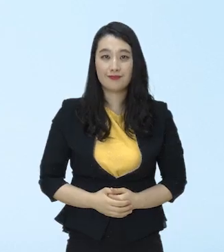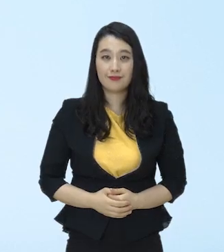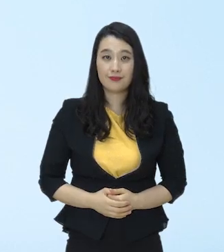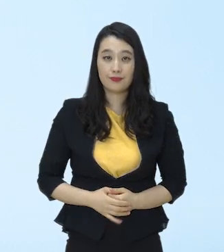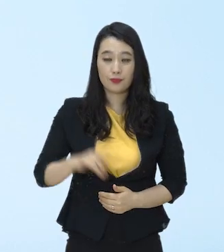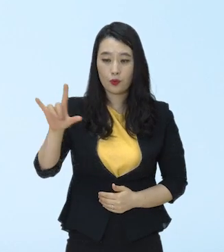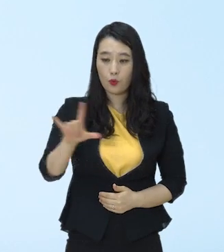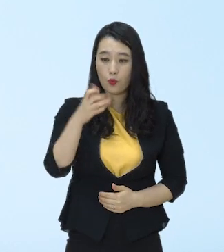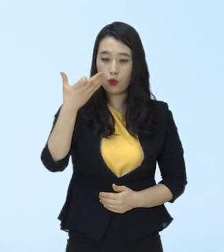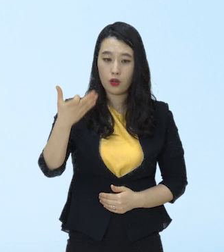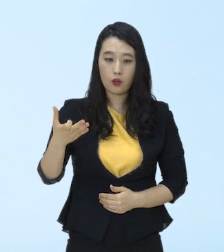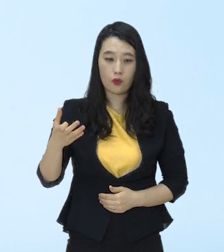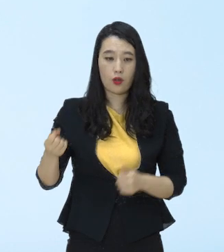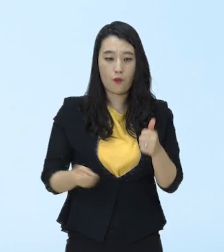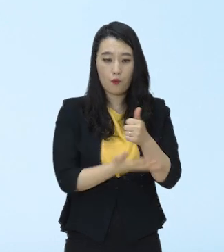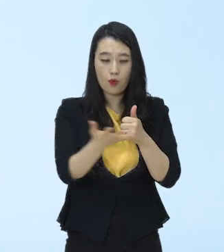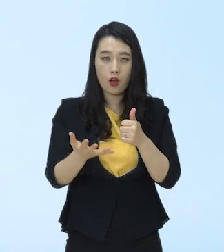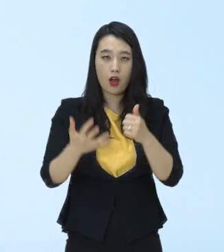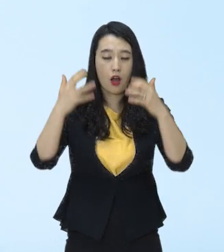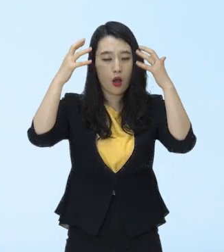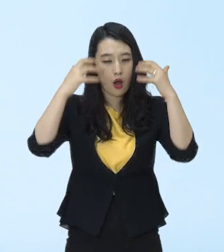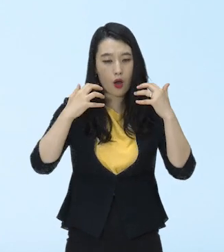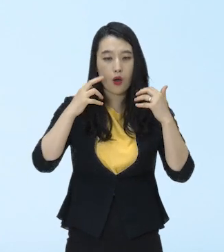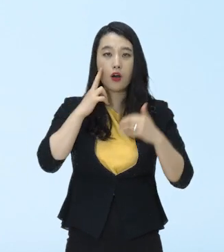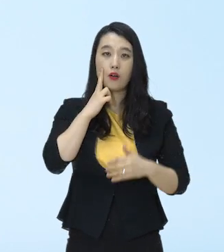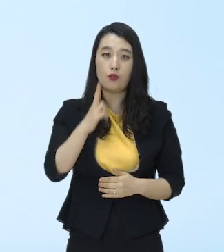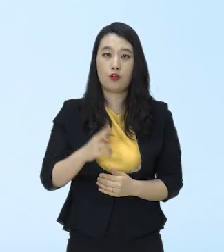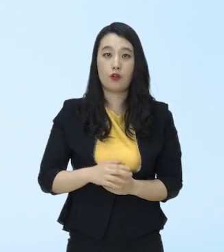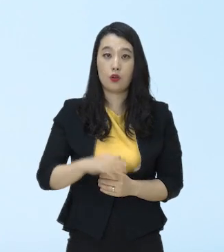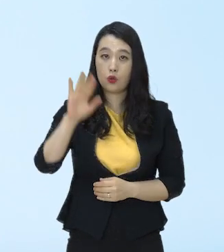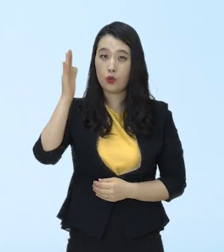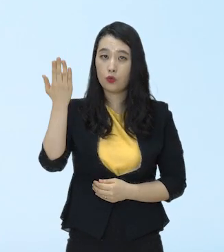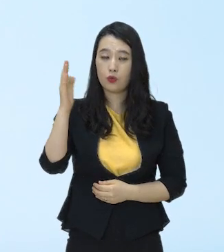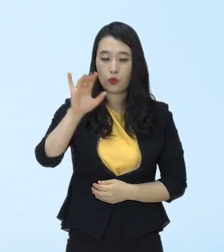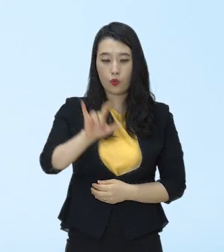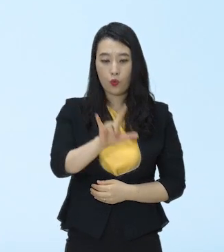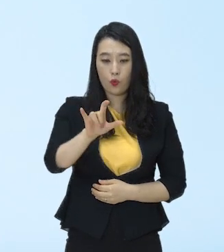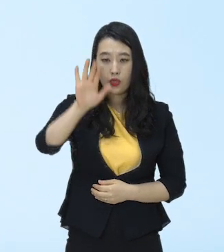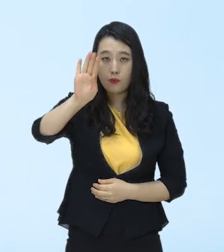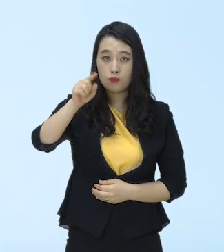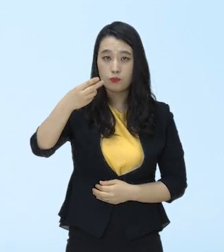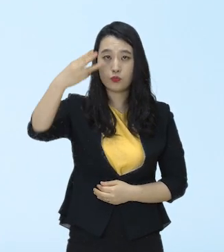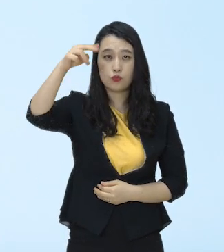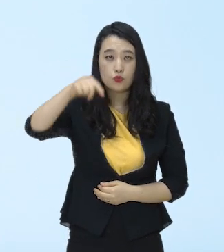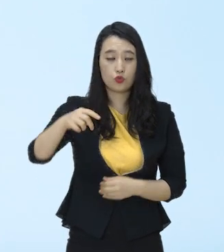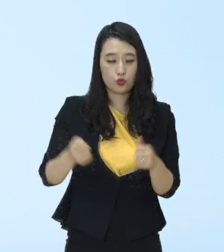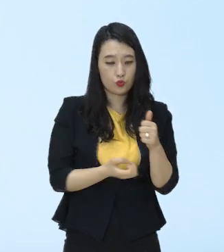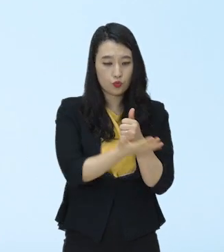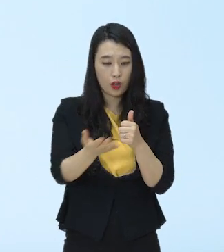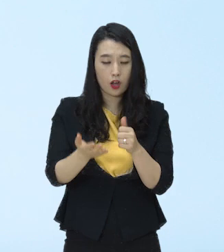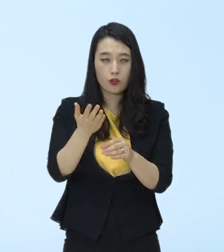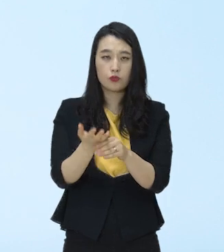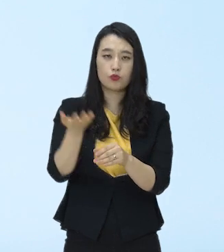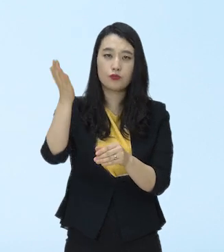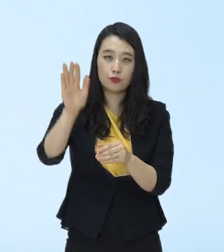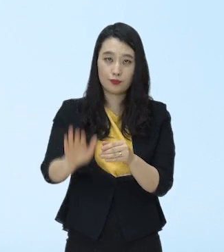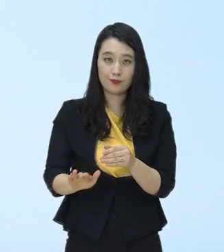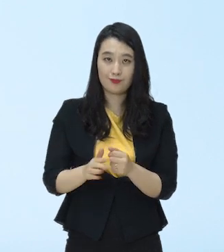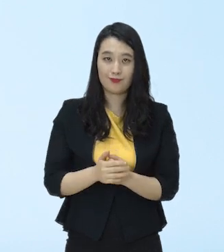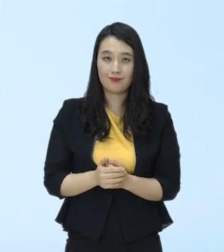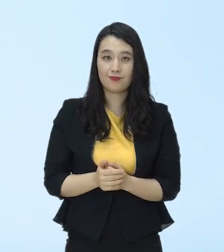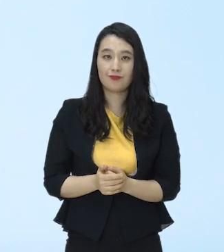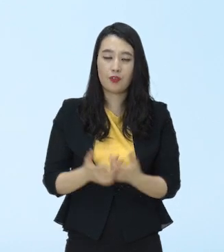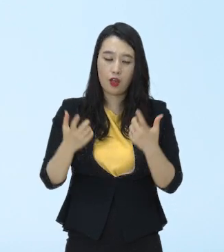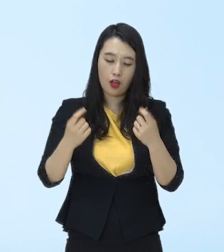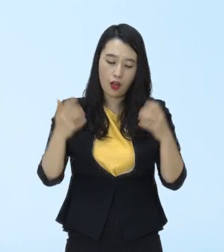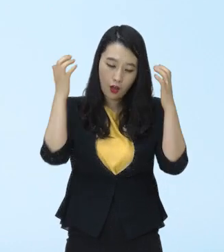코로나19 확산에 무더위까지 겹치면서 최근 코로나 블루가 확산되고 있습니다만은 이런 힘든